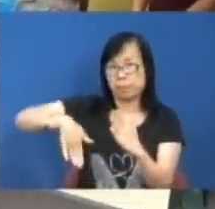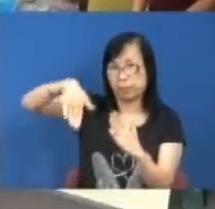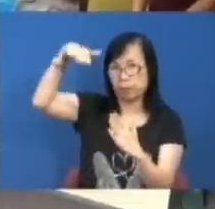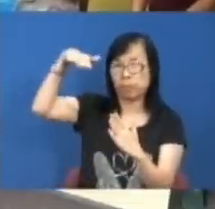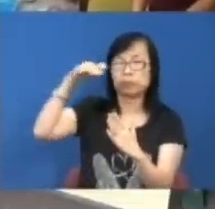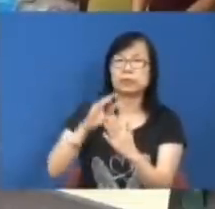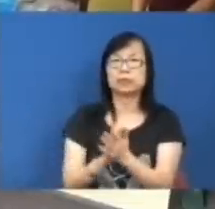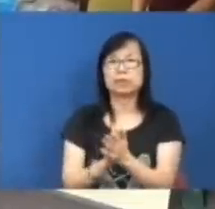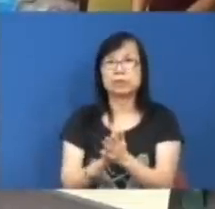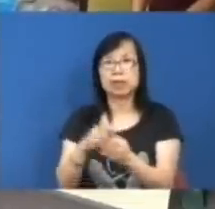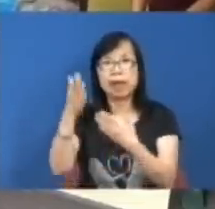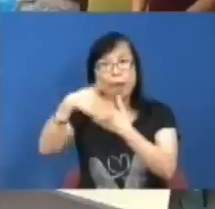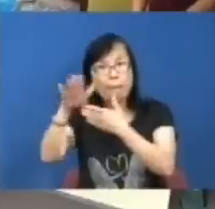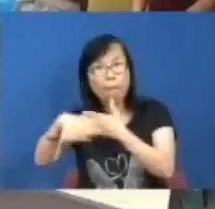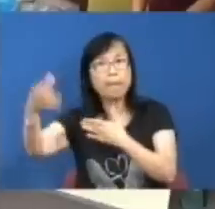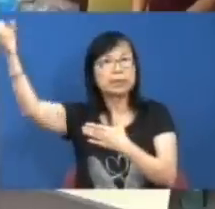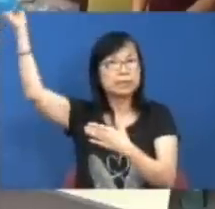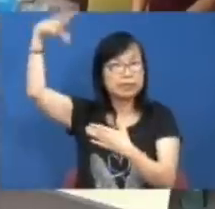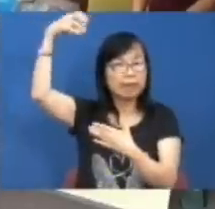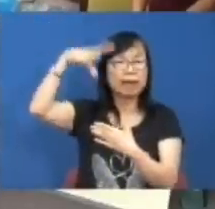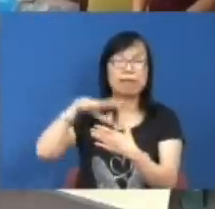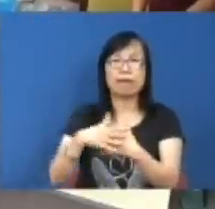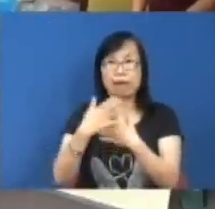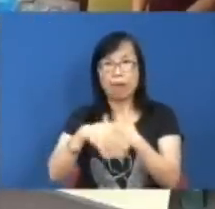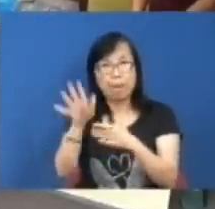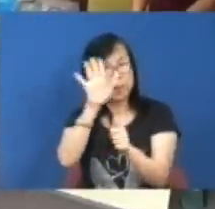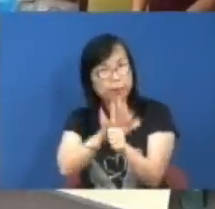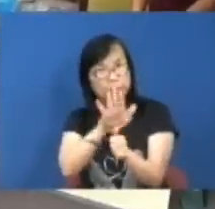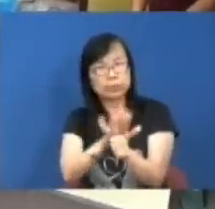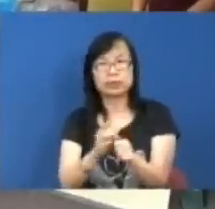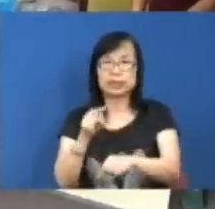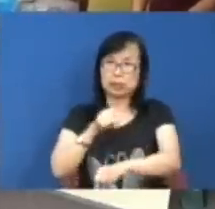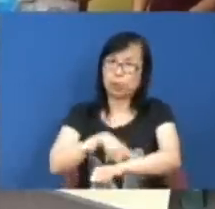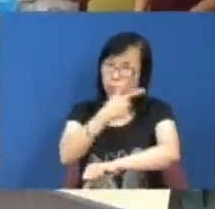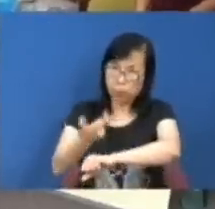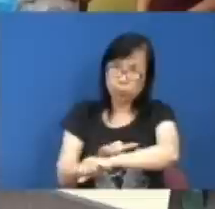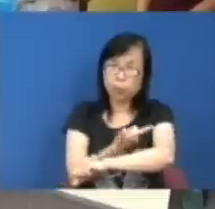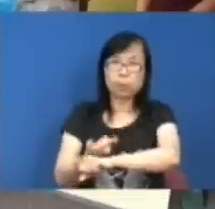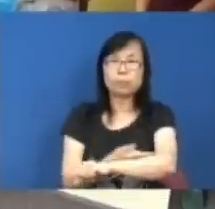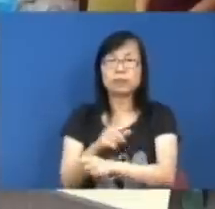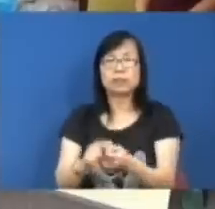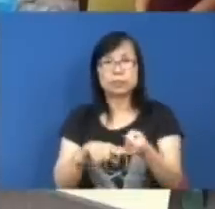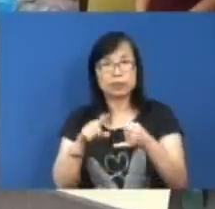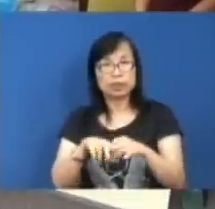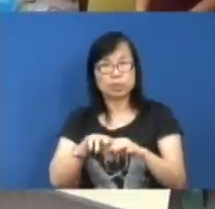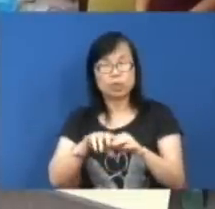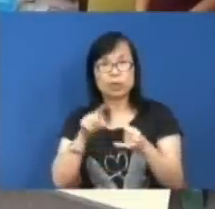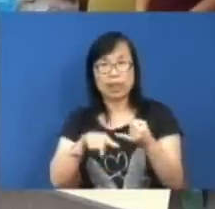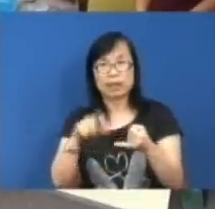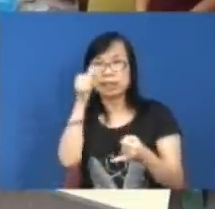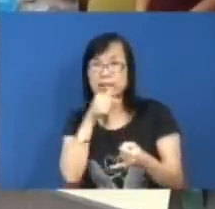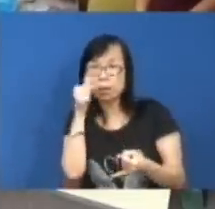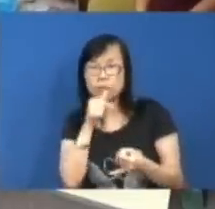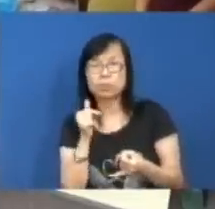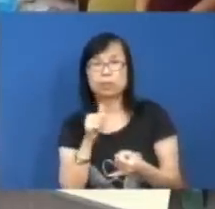所以對於內曬啊嗰、那個外觀上面嘅保持咧，都會長久啲。咁所以咧總結就係話喺油性相